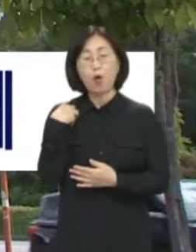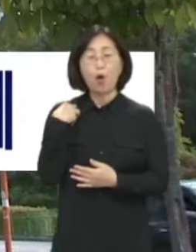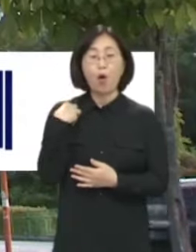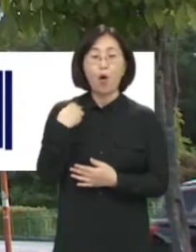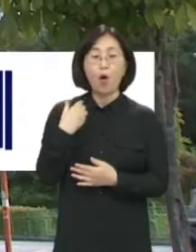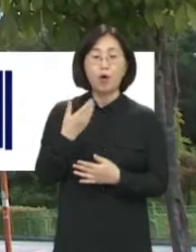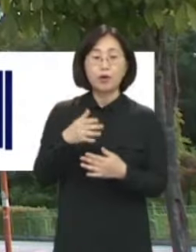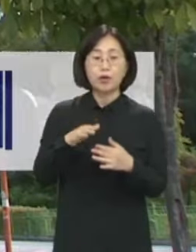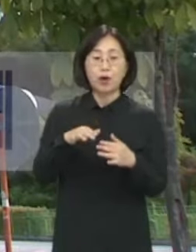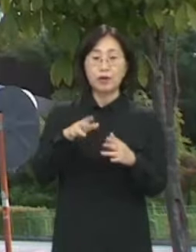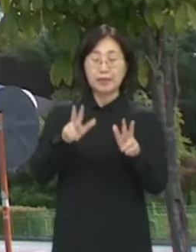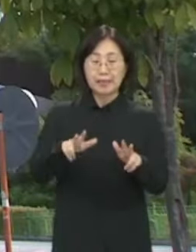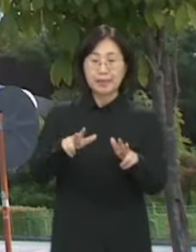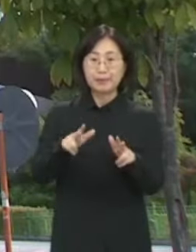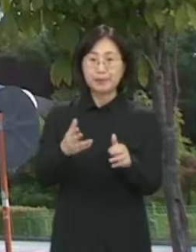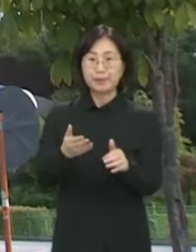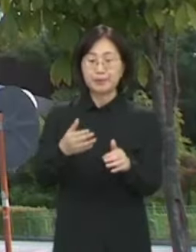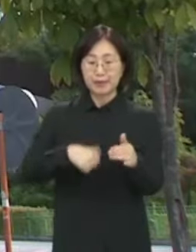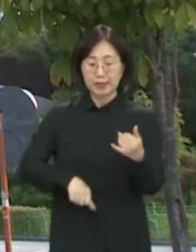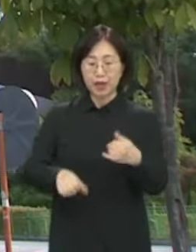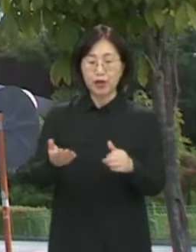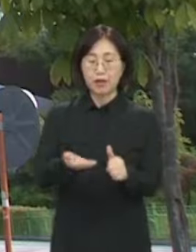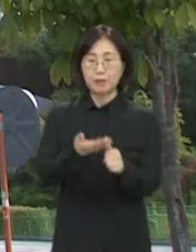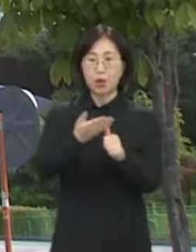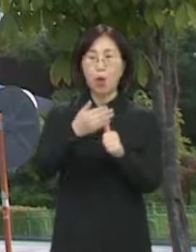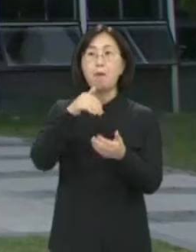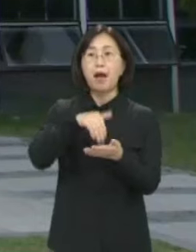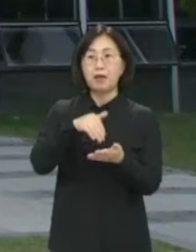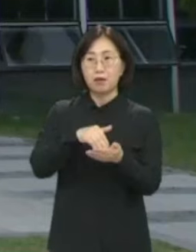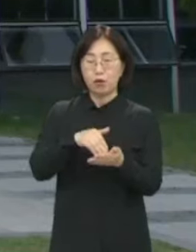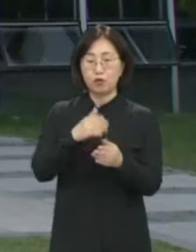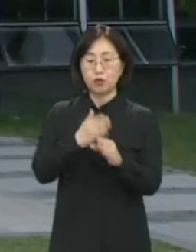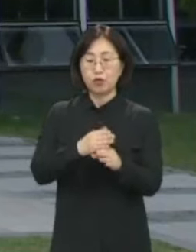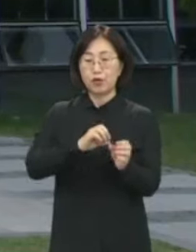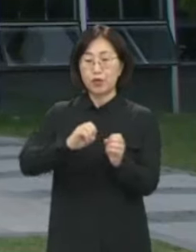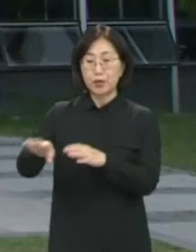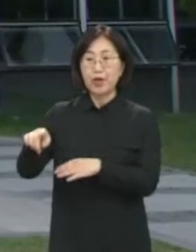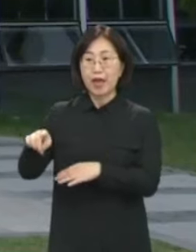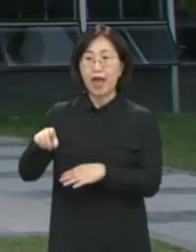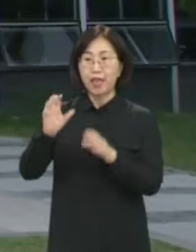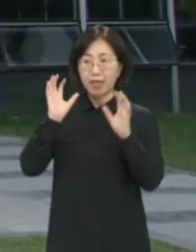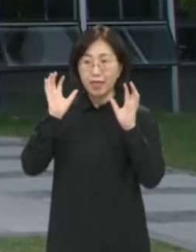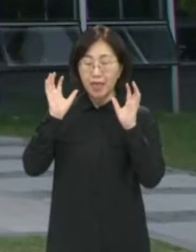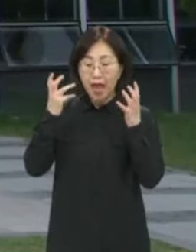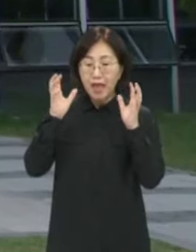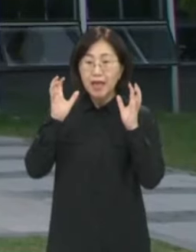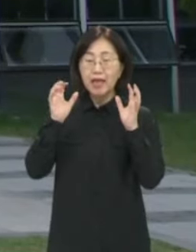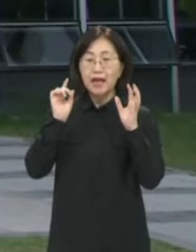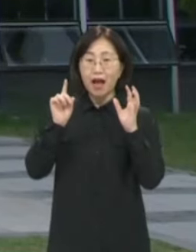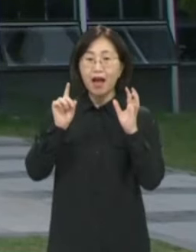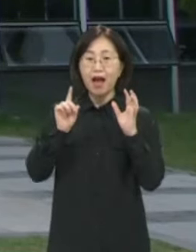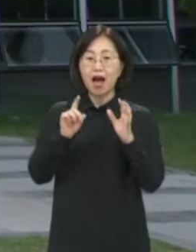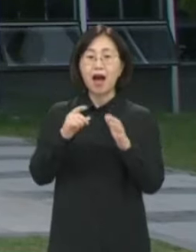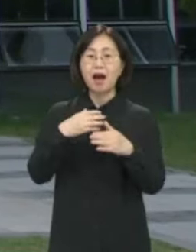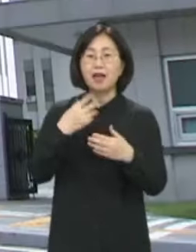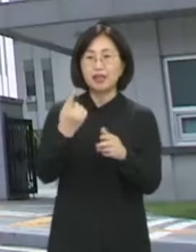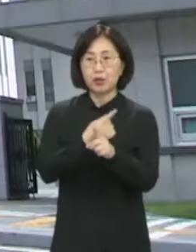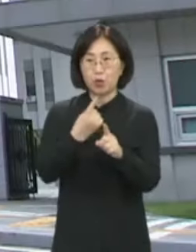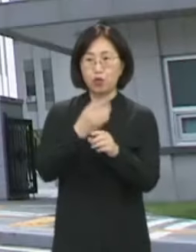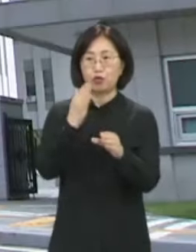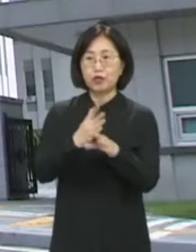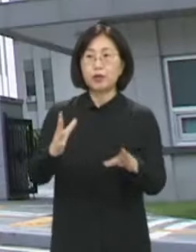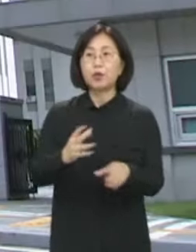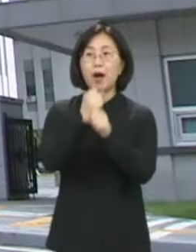미성년 자네를 키우고 있고 반성하고 있는 점 유기대 나동이 안전하게 치료받고 있는 점 등을 고려해 형을 정했다고